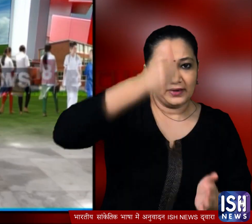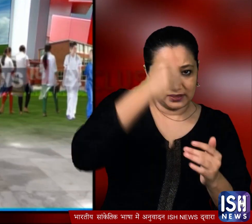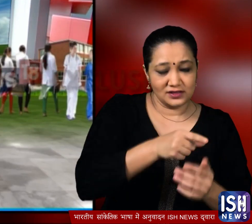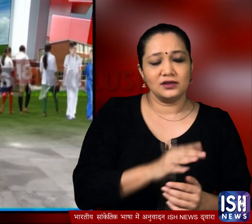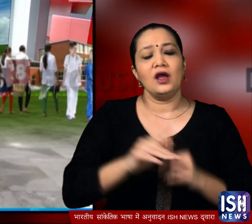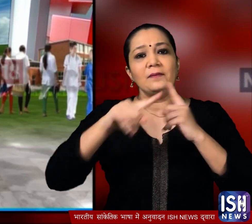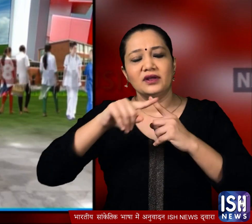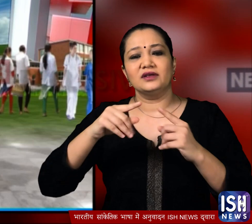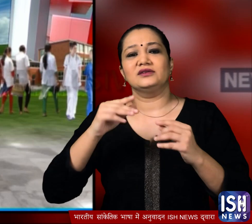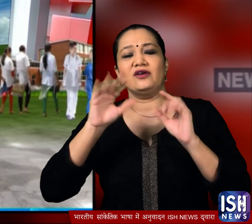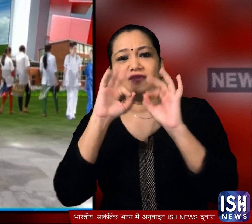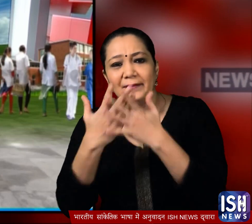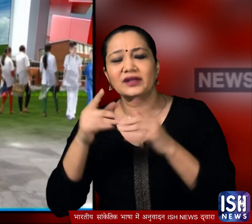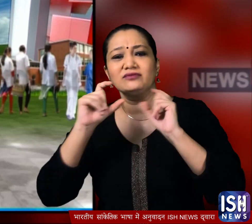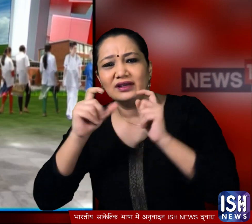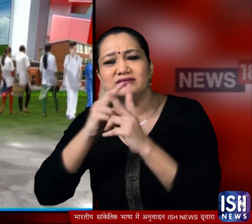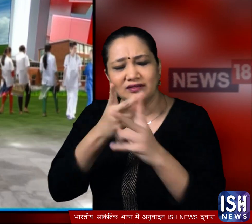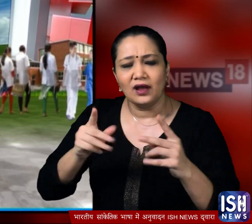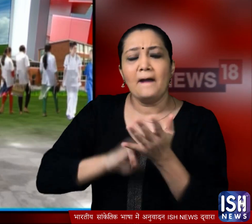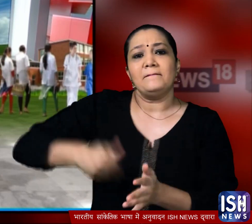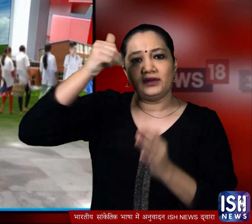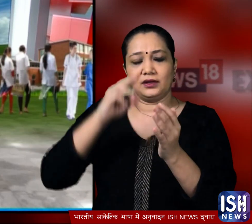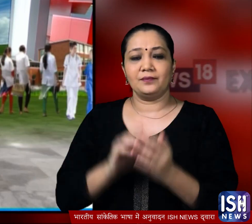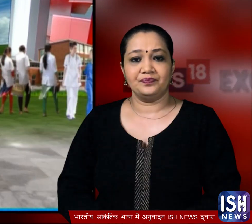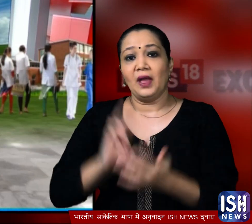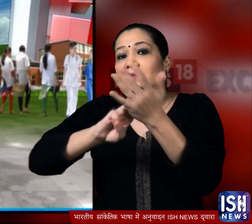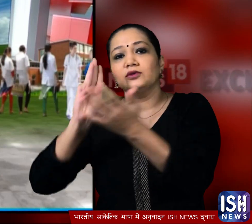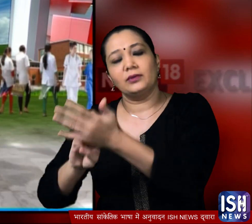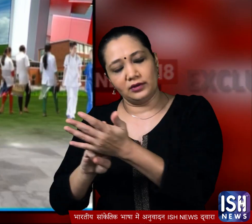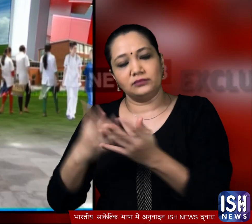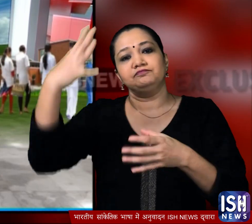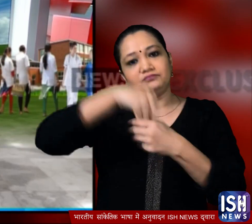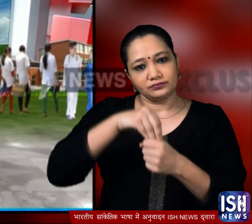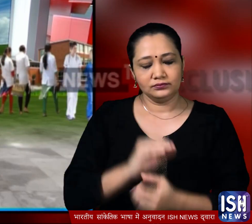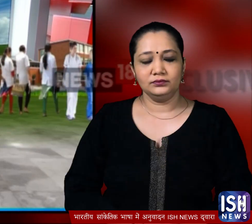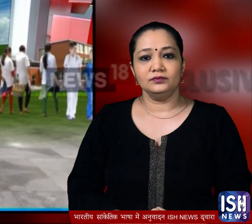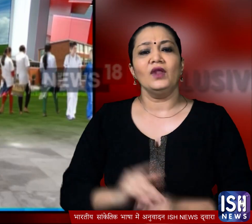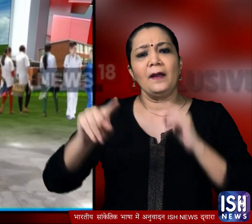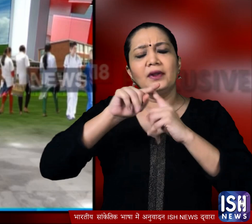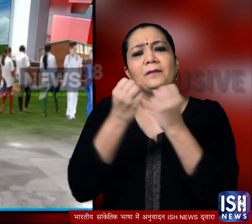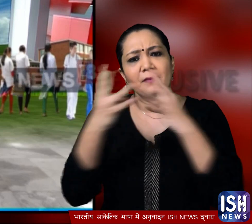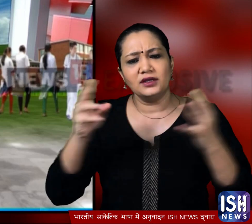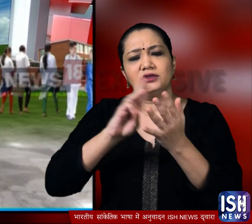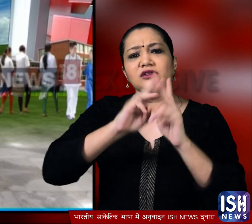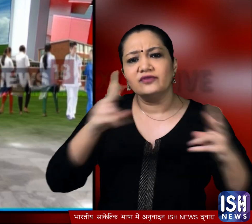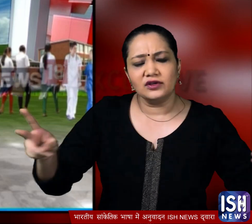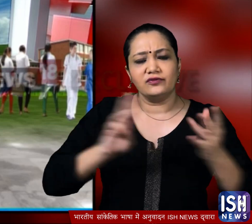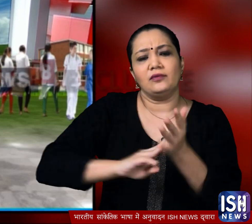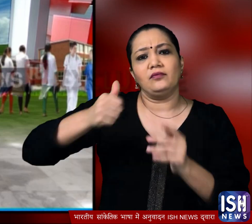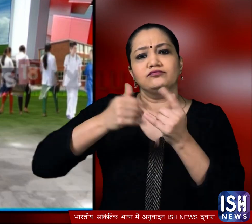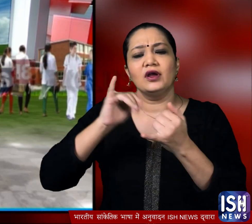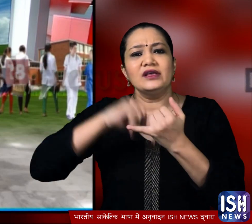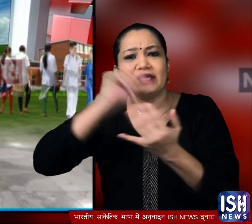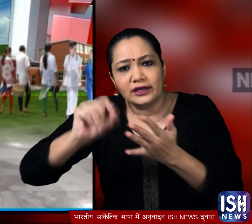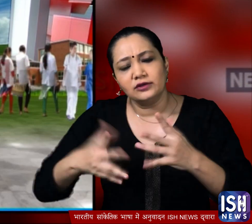प्रधान और परिवार एवं स्वास्थ्य कल्याण मंत्री मनसुख मंडाविया समेत कई विभागों के सचिव मौजूद